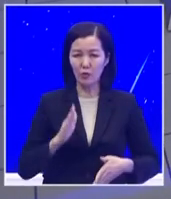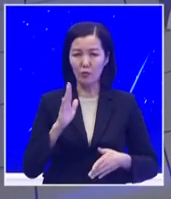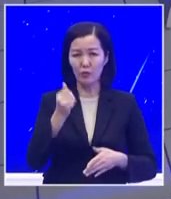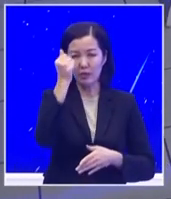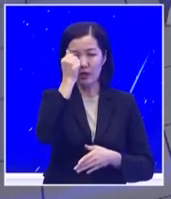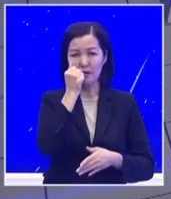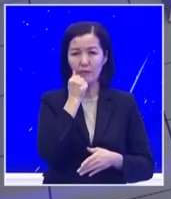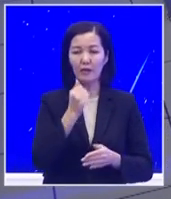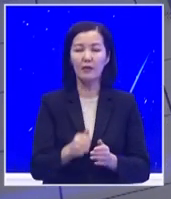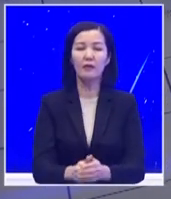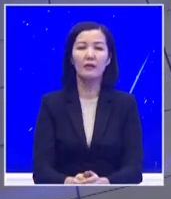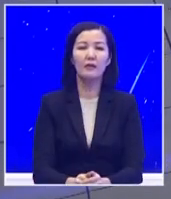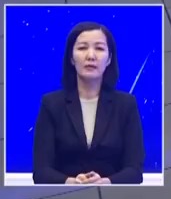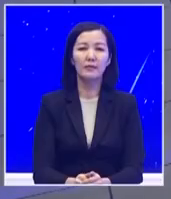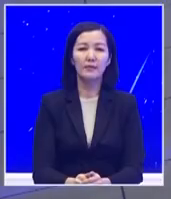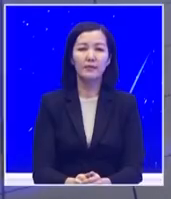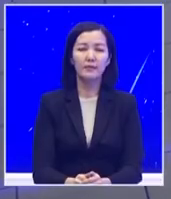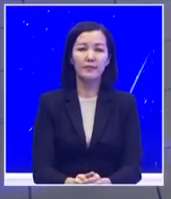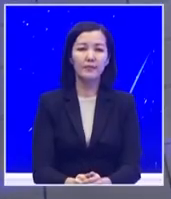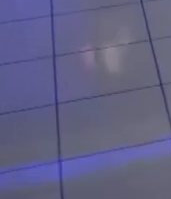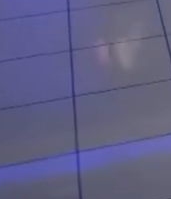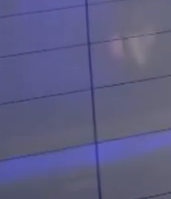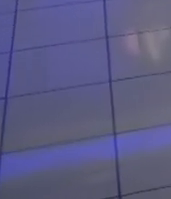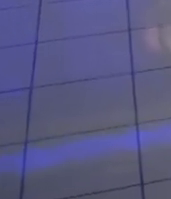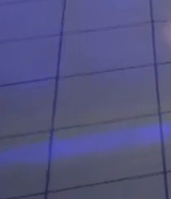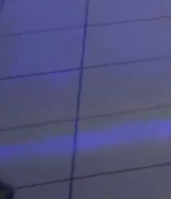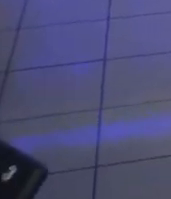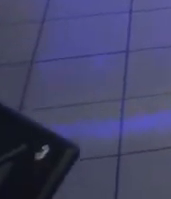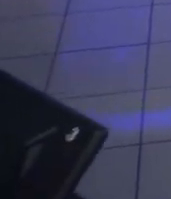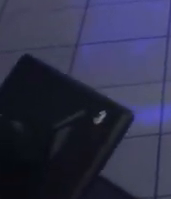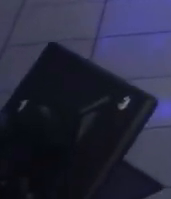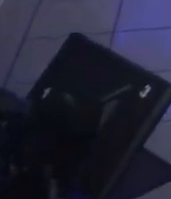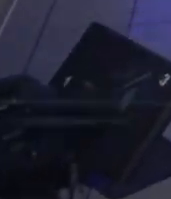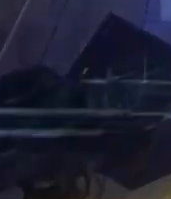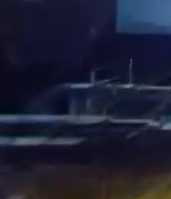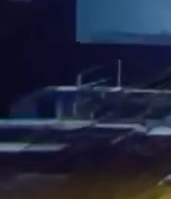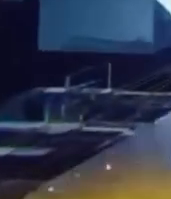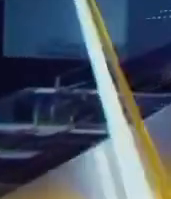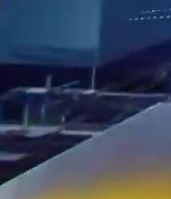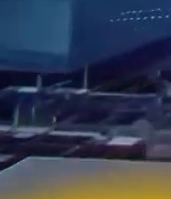жүздескенше аман сау болыңыздар.